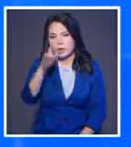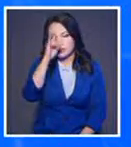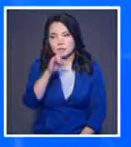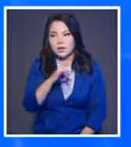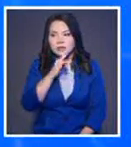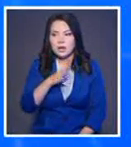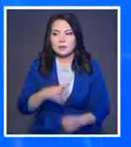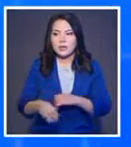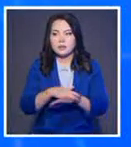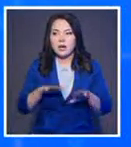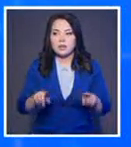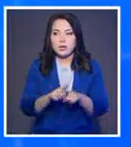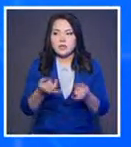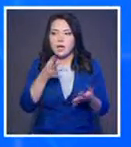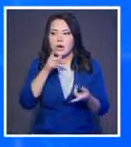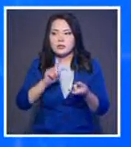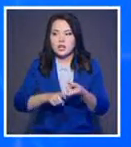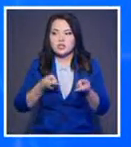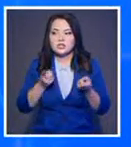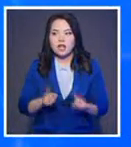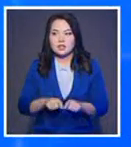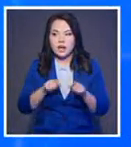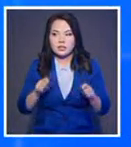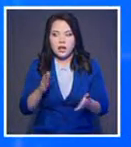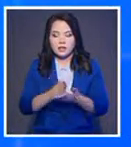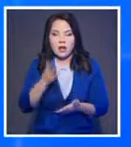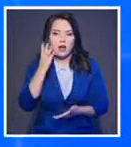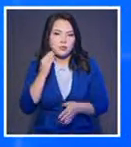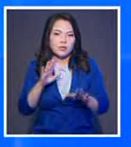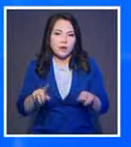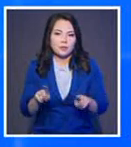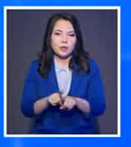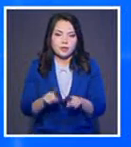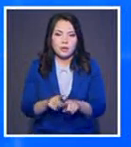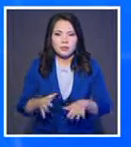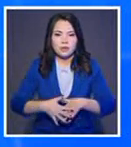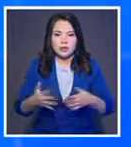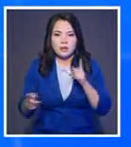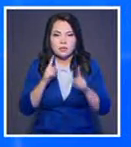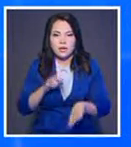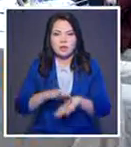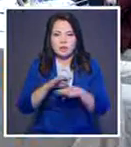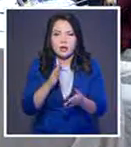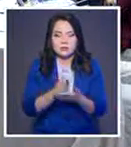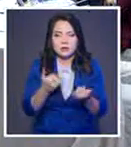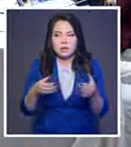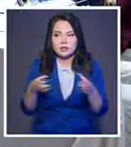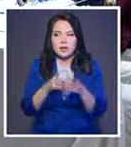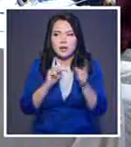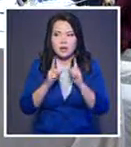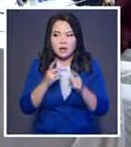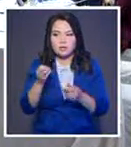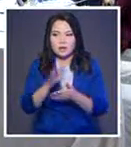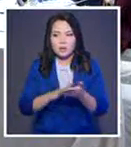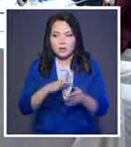Қазақстанның медиа кеңістігі қазіргі заманға шындық. Алматыда осындай атаумен сала мамандарының алқалы жиыны өтті. Олар пікір бұрмалаушылық, саналы